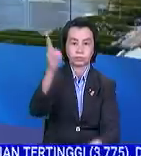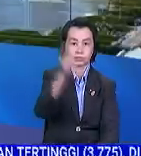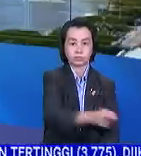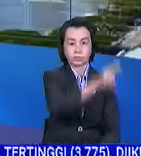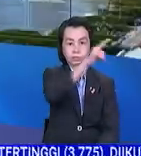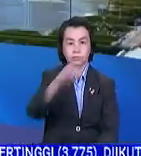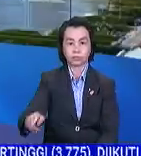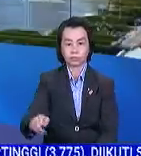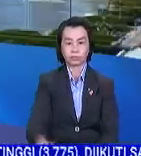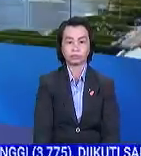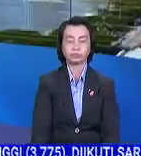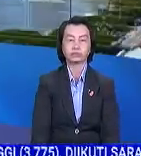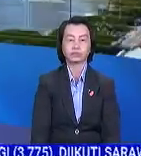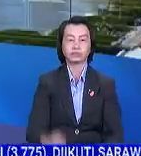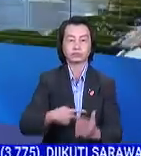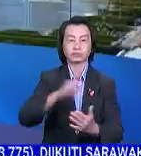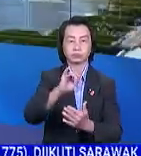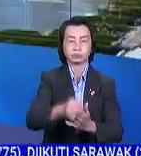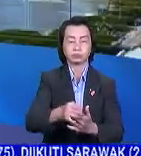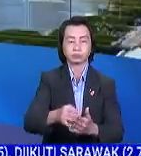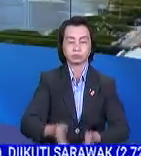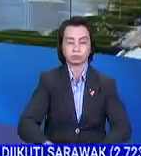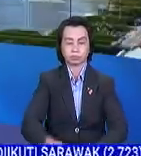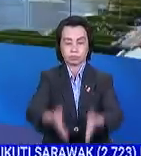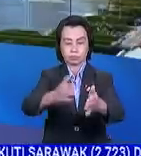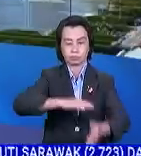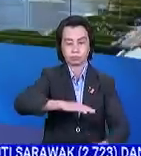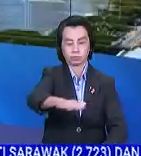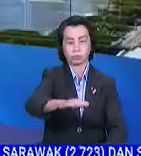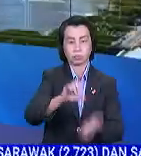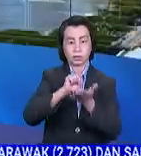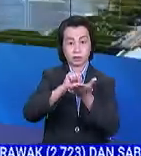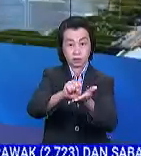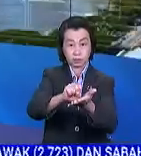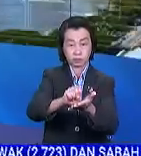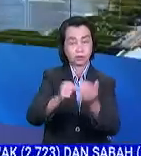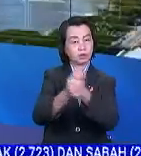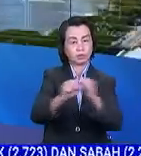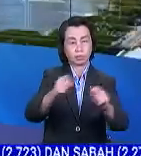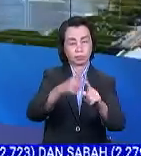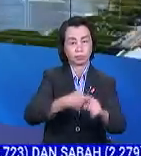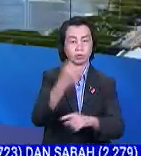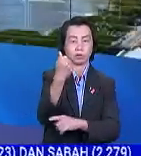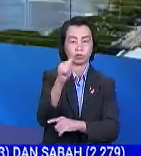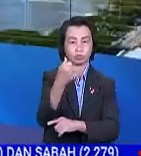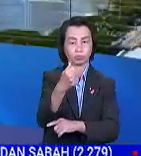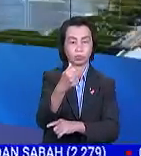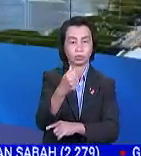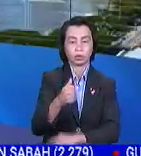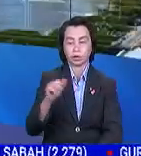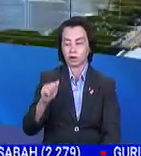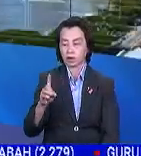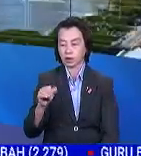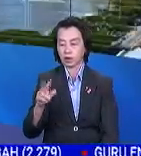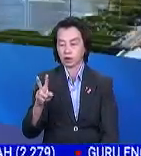haram projek naik taraf Jalan Sungai tulai bintang Sibu dijangka siap awal Oktober tahun ini ahli dewan undangan